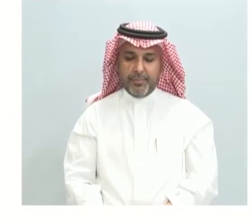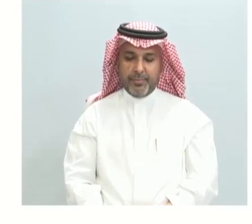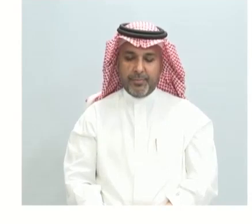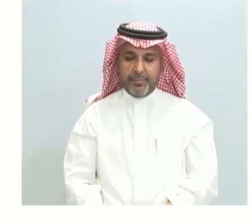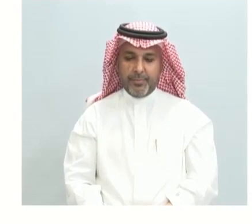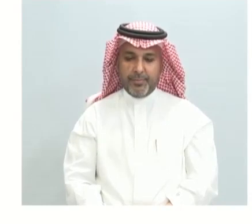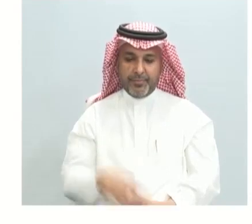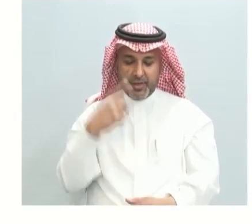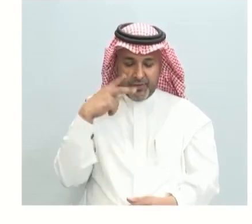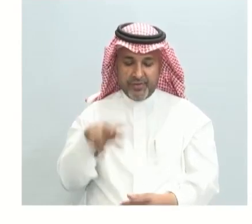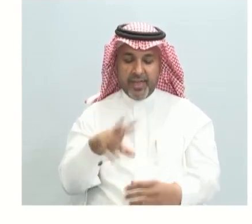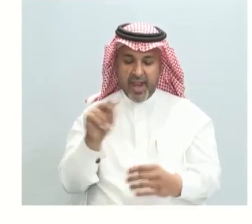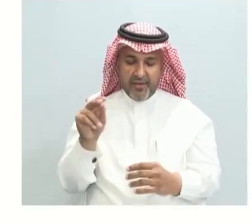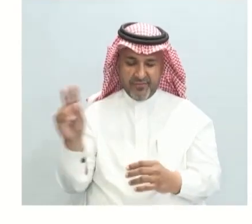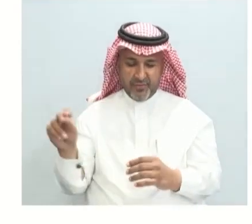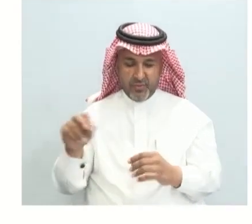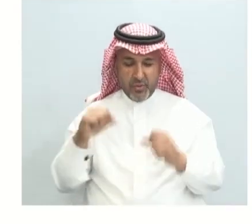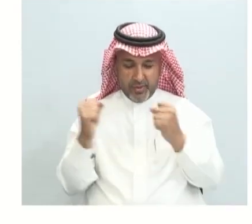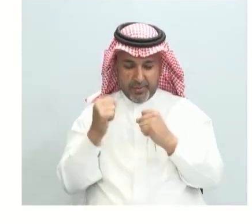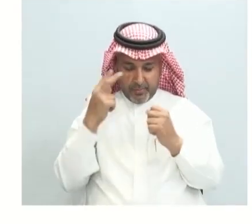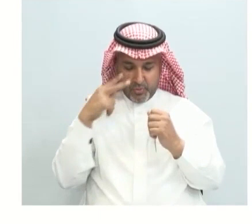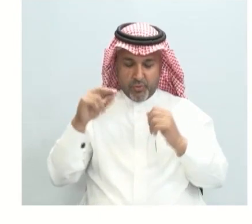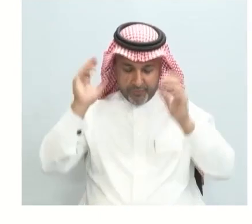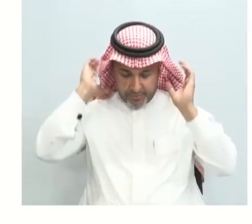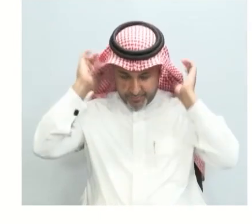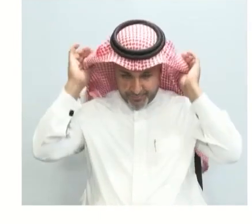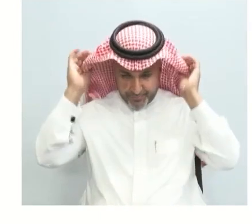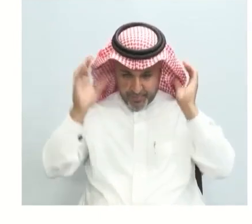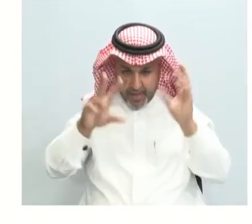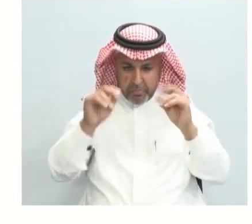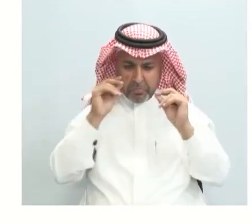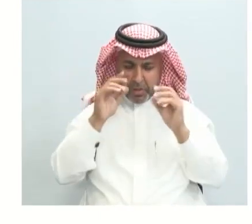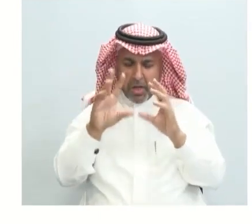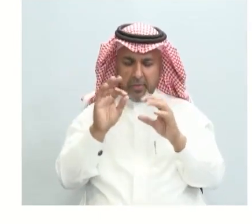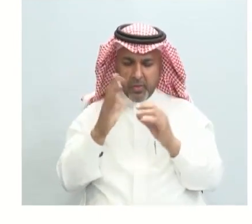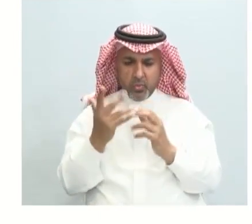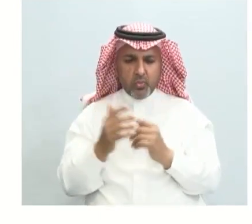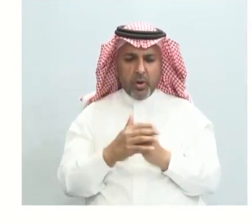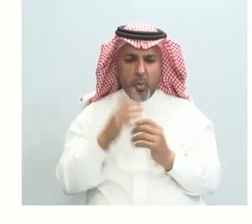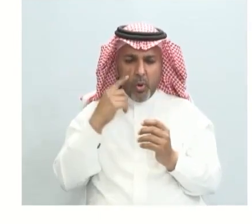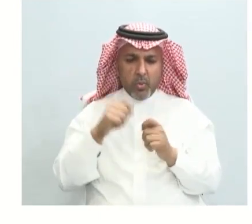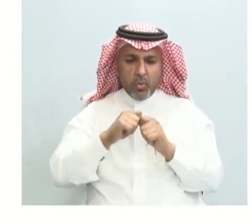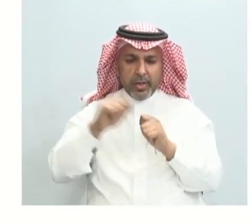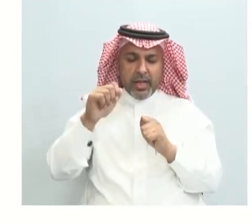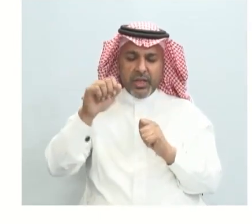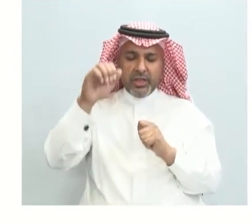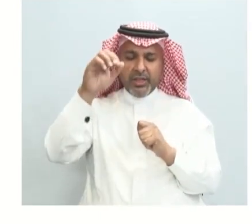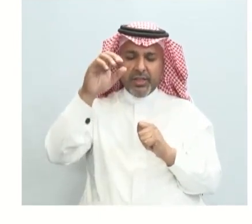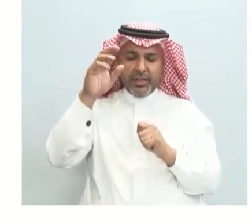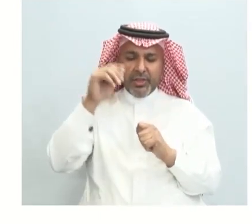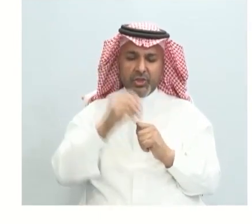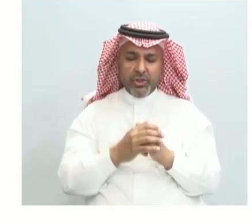حل المثلث اف جي اتش الموضح في الشكل المجاور الذي فيه طبعا نلخص المعطيات الان ونحاول نحل